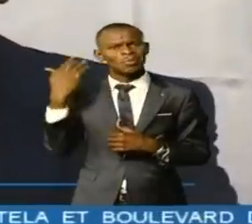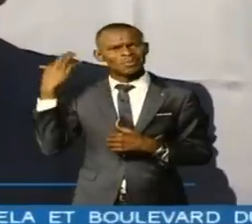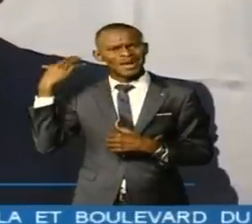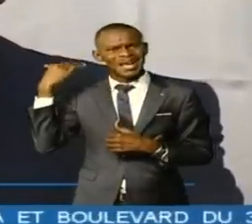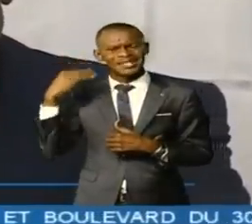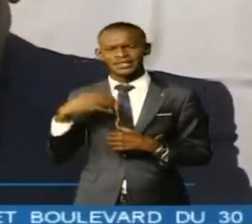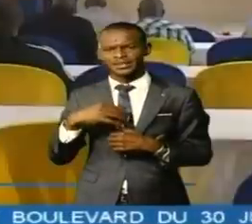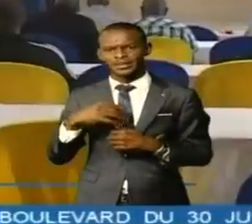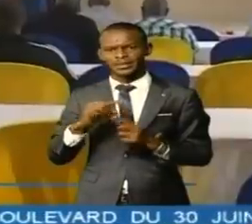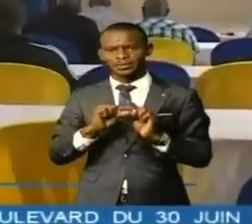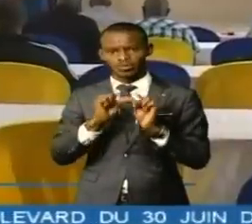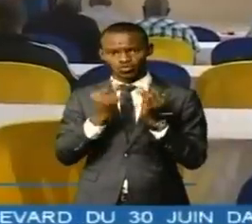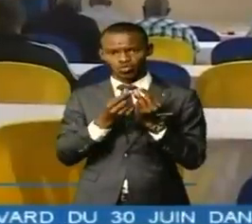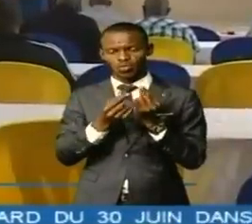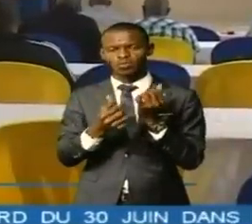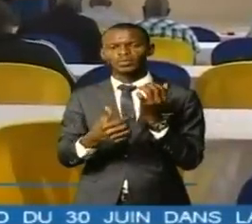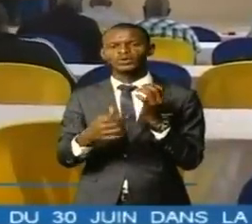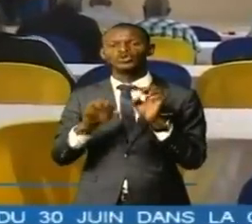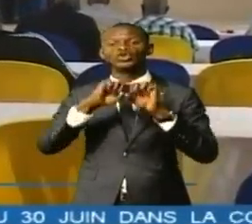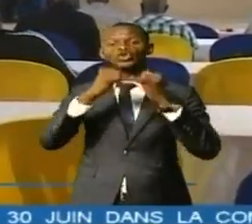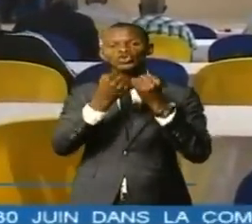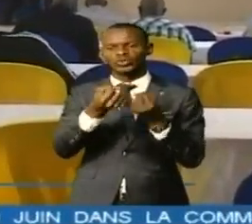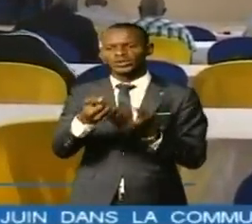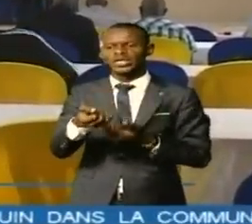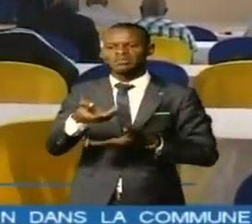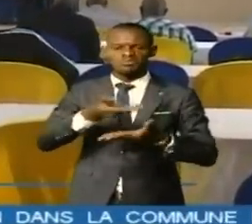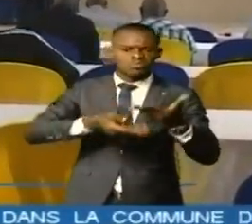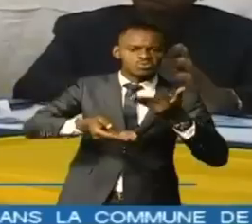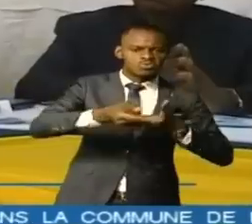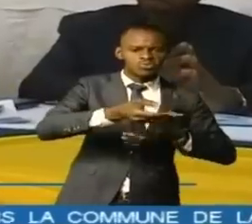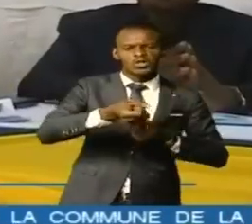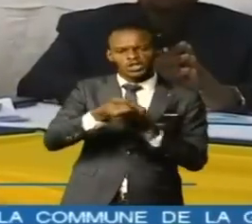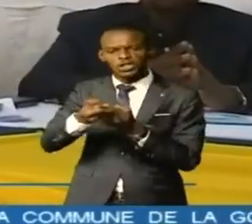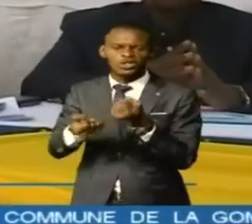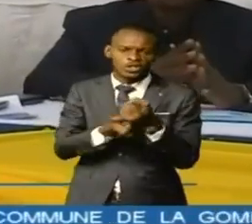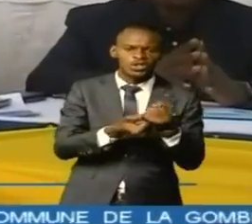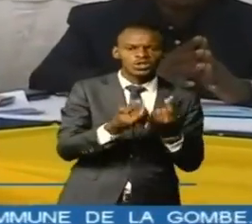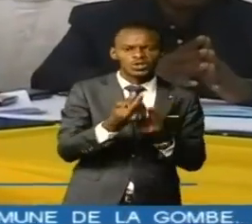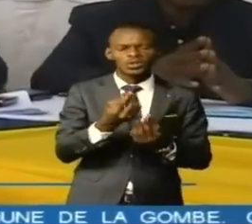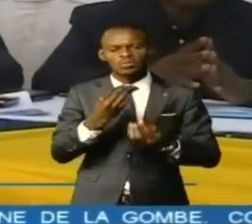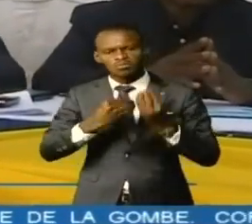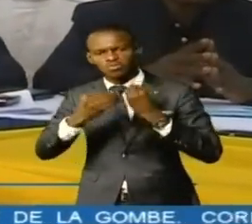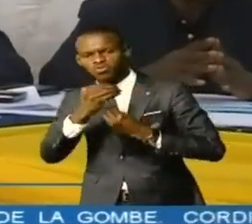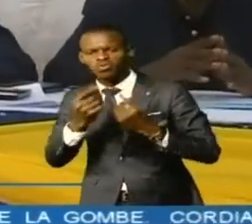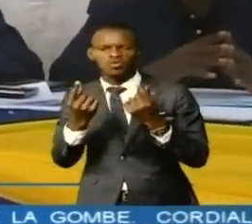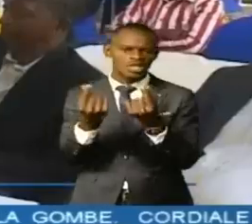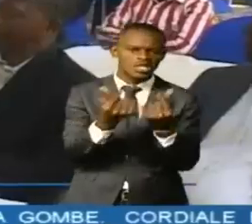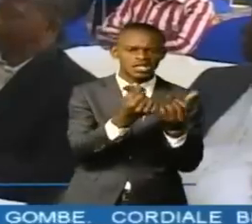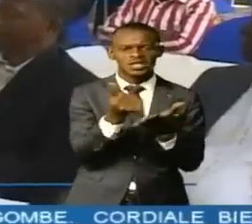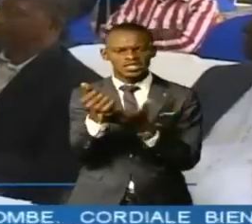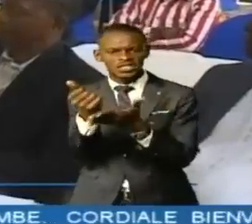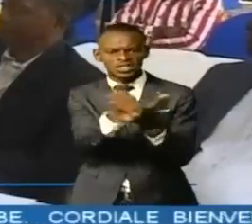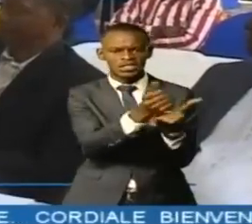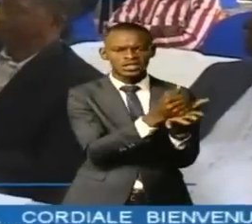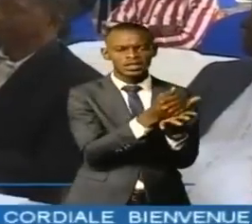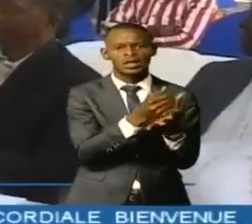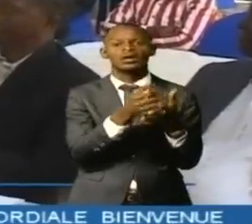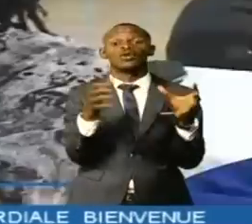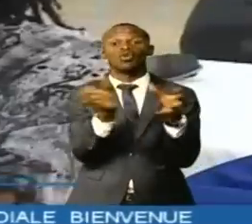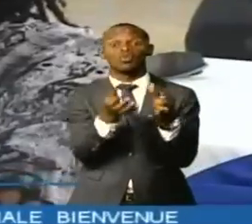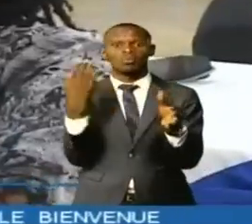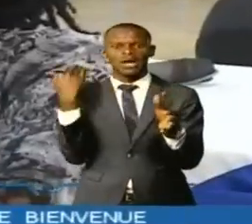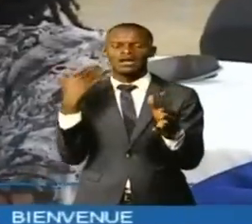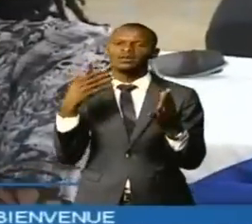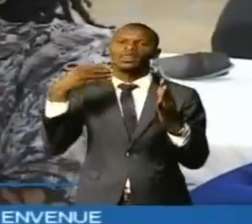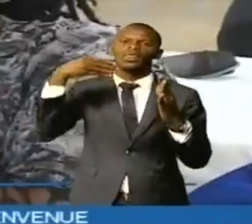cette catégorie sociale vivant dans cette entité. Le renforcement de la cohésion sociale, la solidarité et la